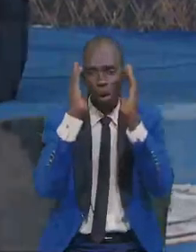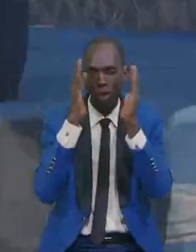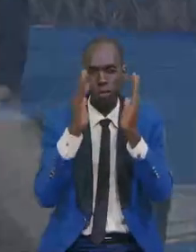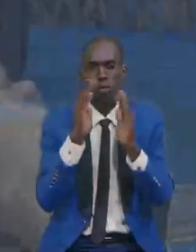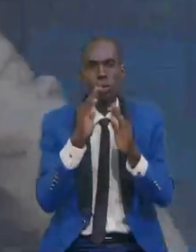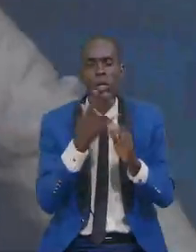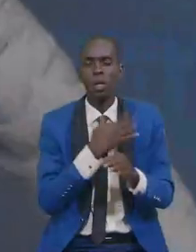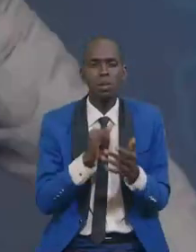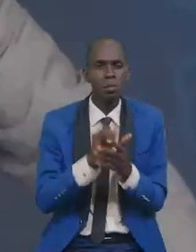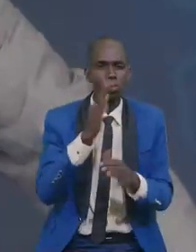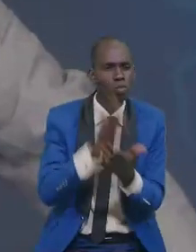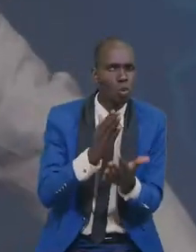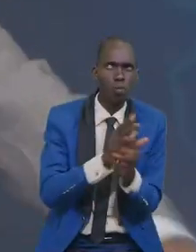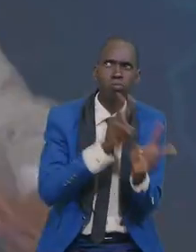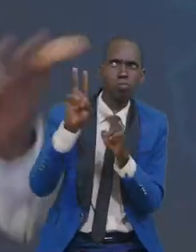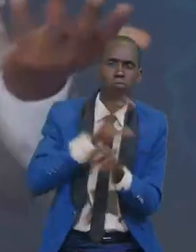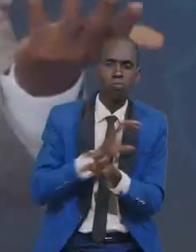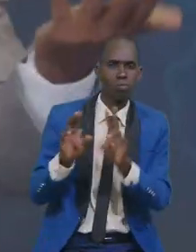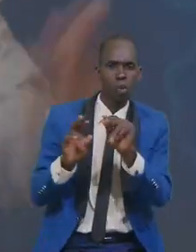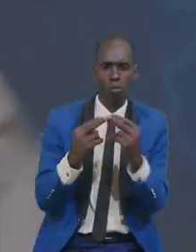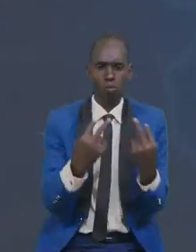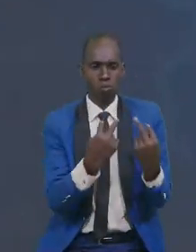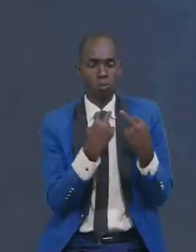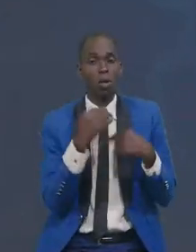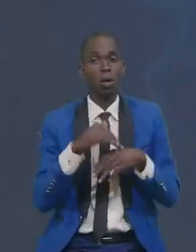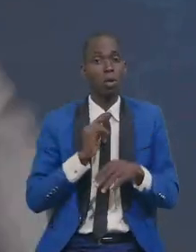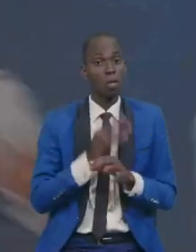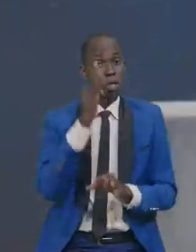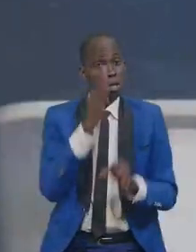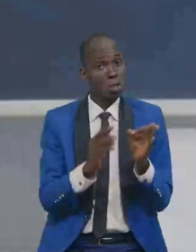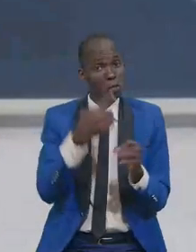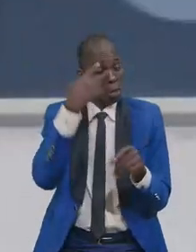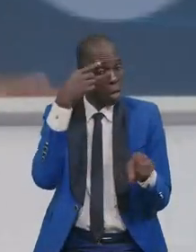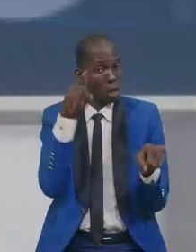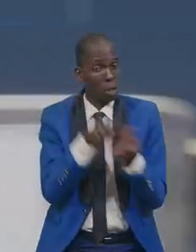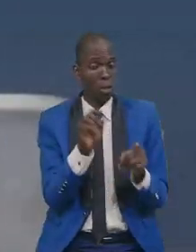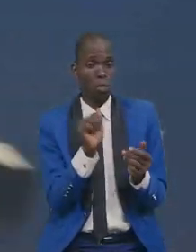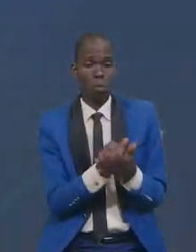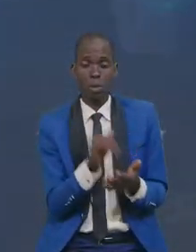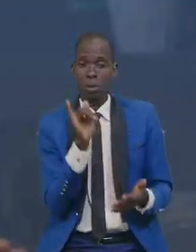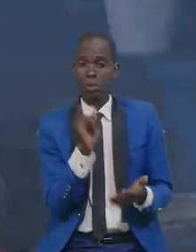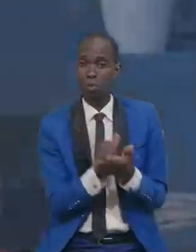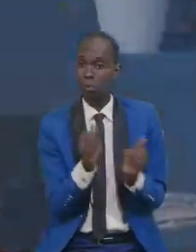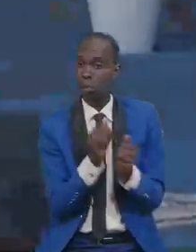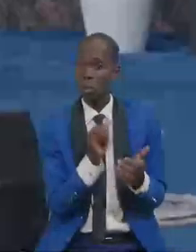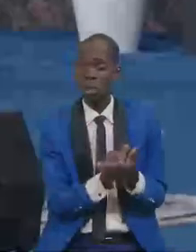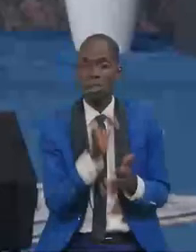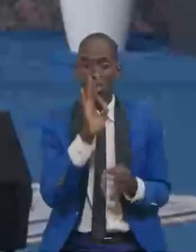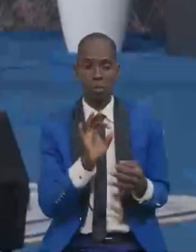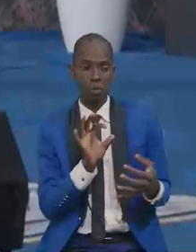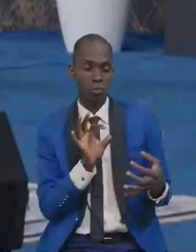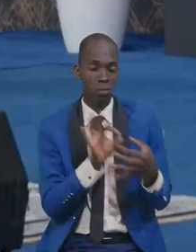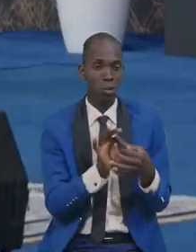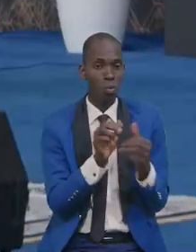pour qu'ils aient ton attention et ils disent, ne regarde plus à Christ, regarde-nous. Si tu es d'accord avec eux, si tu te